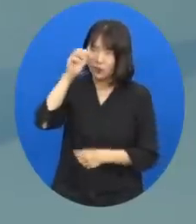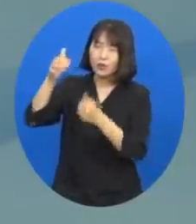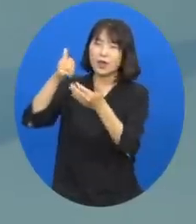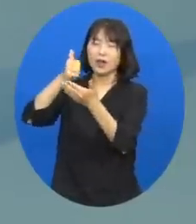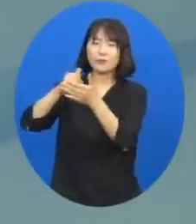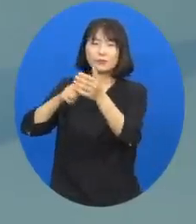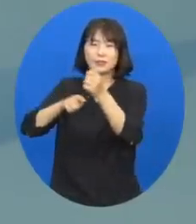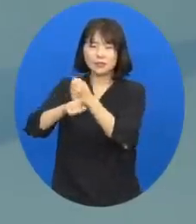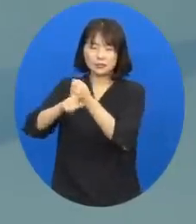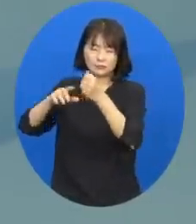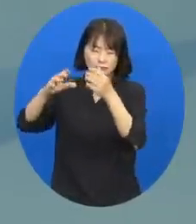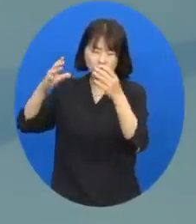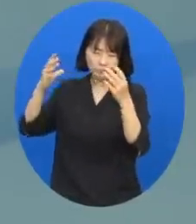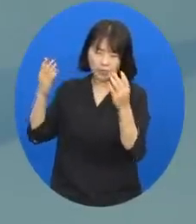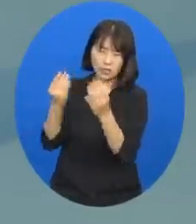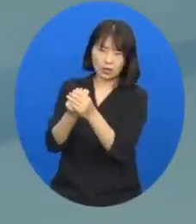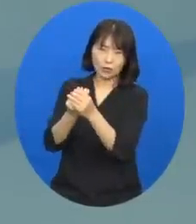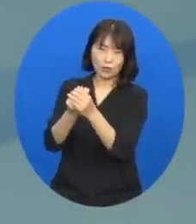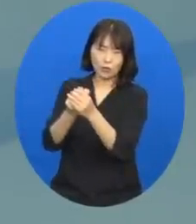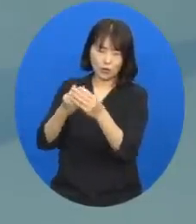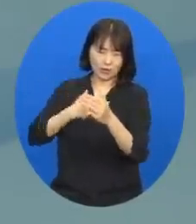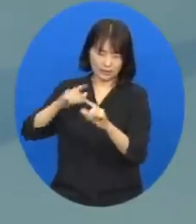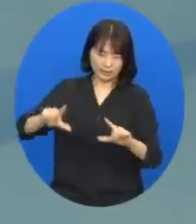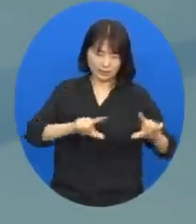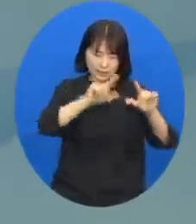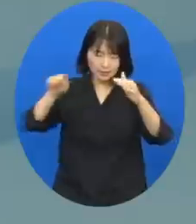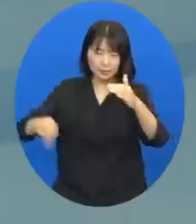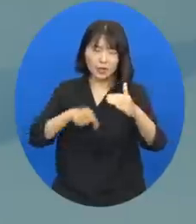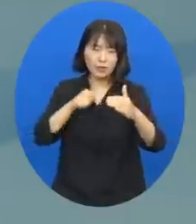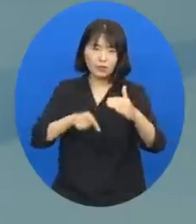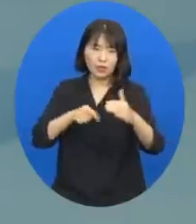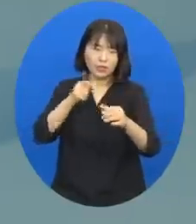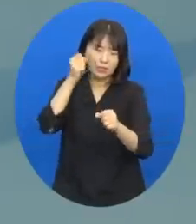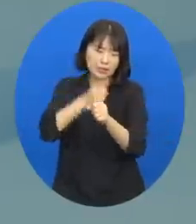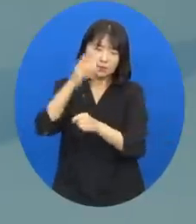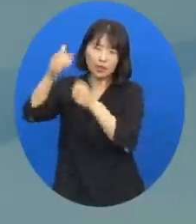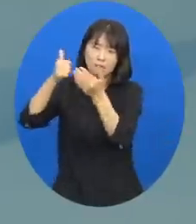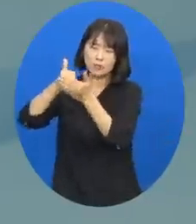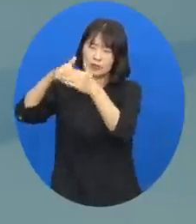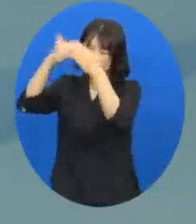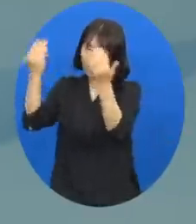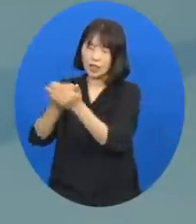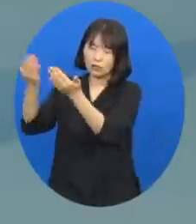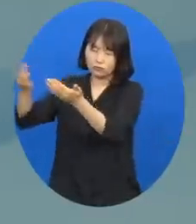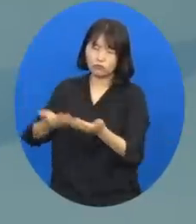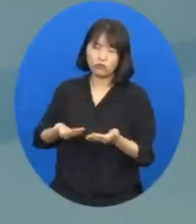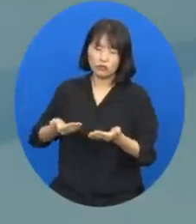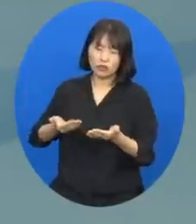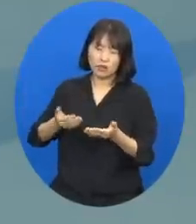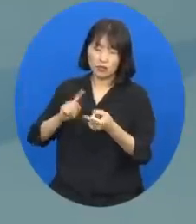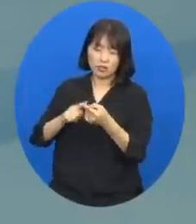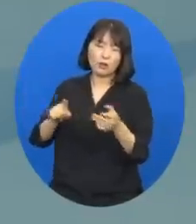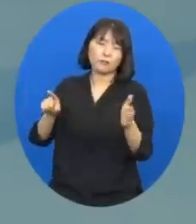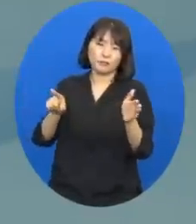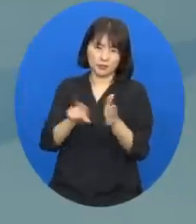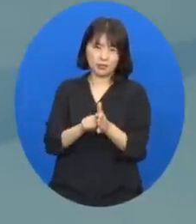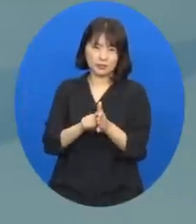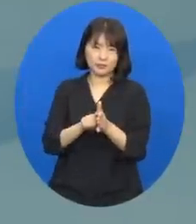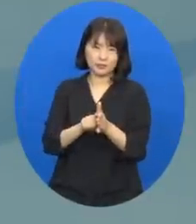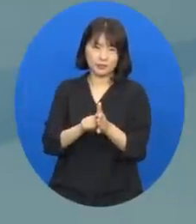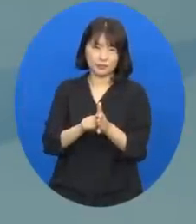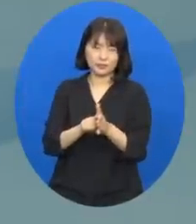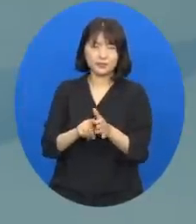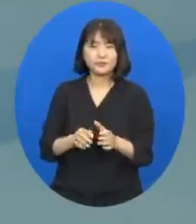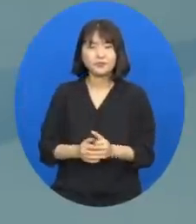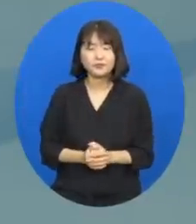지금 내에 삶 가운데 이미 하나님께서 다 주셨다는 것을 믿는 태도입니다 시기라 누워 쓰면 현재 나는 나에게 주신 상황에 대한